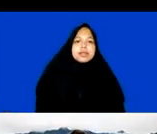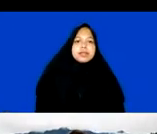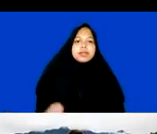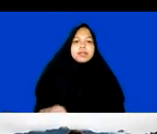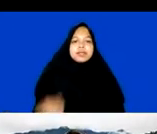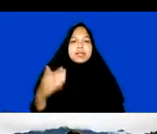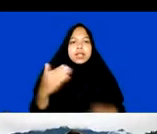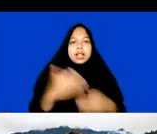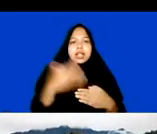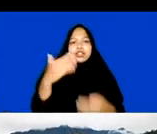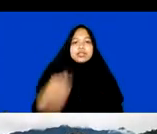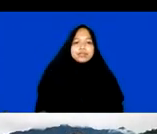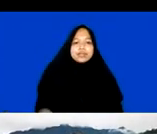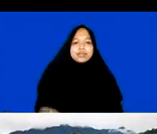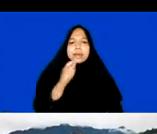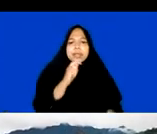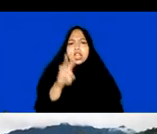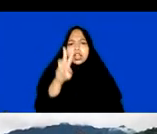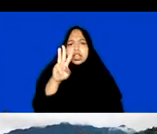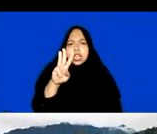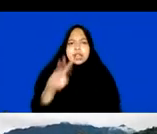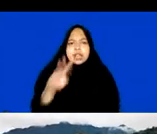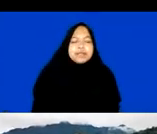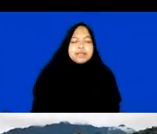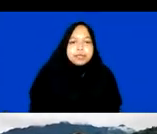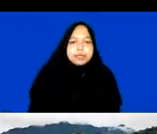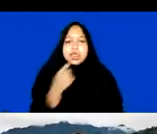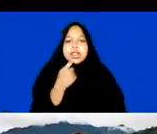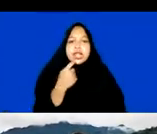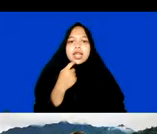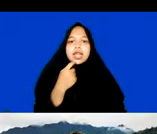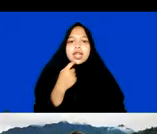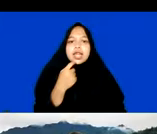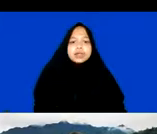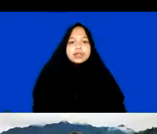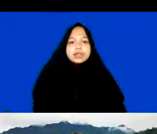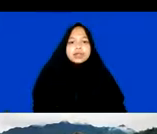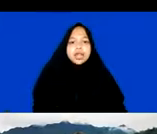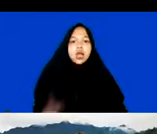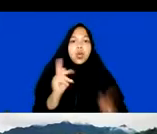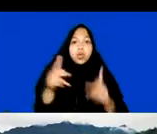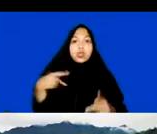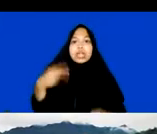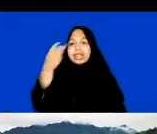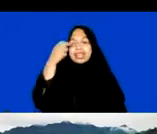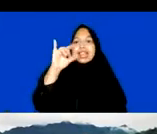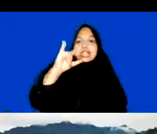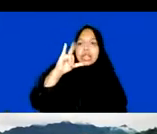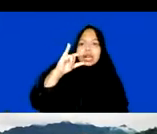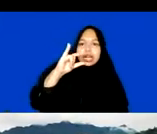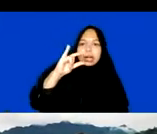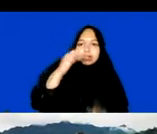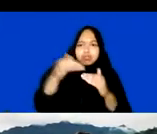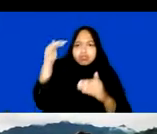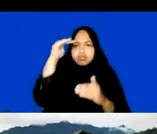Selanjutnya nih Mas, pertanyaan yang ketiga terkait ketika kita melihat di IG-nya Hospit ya, di atas itu